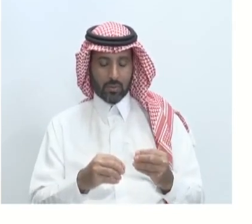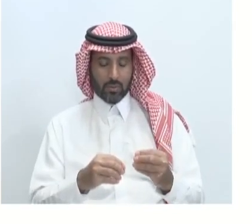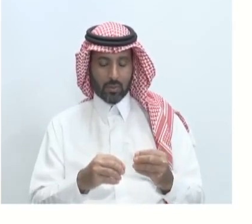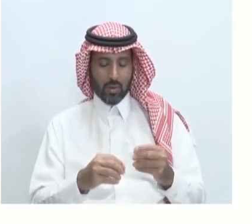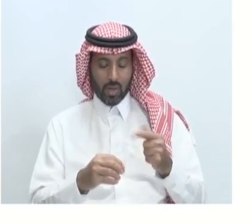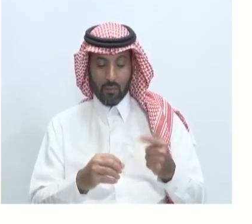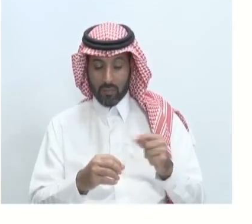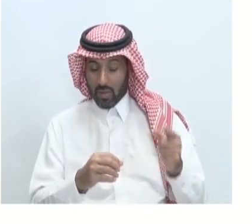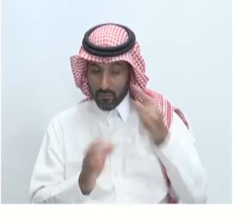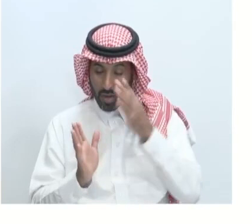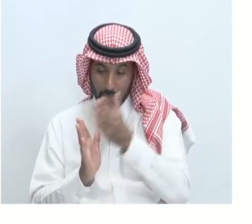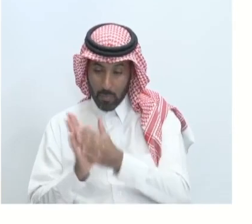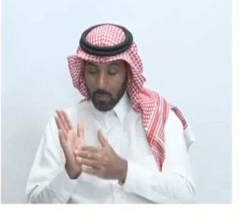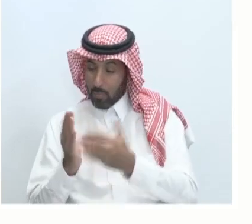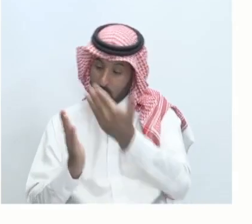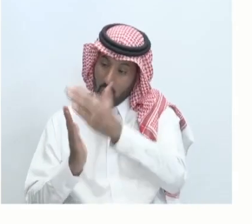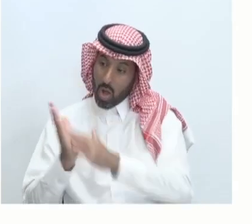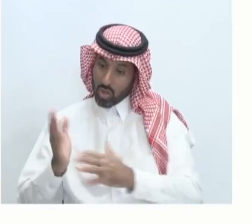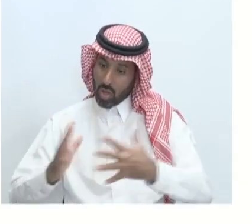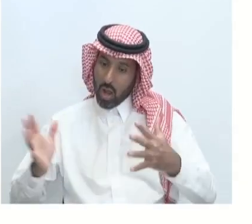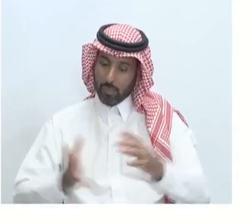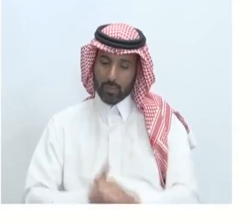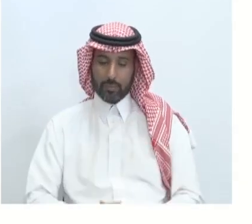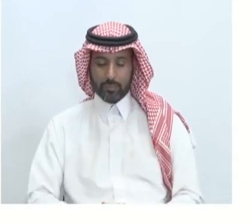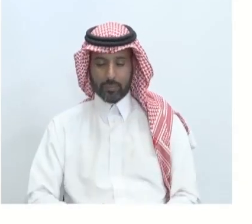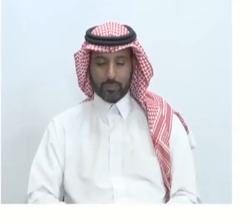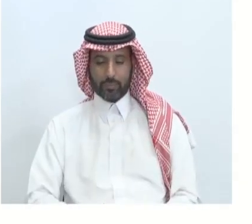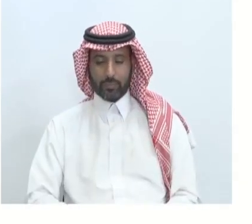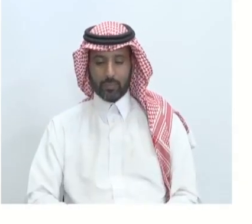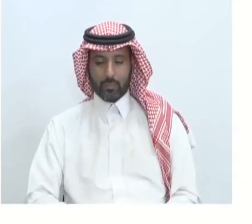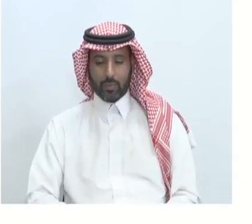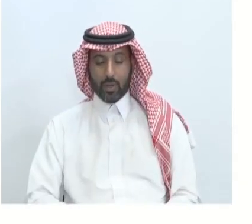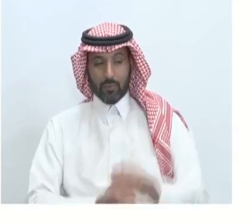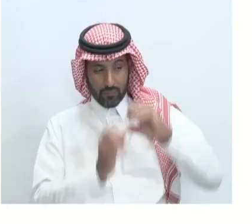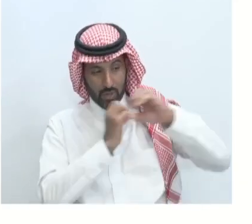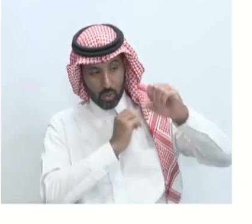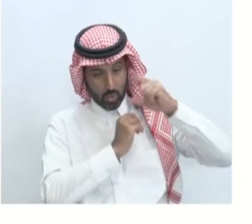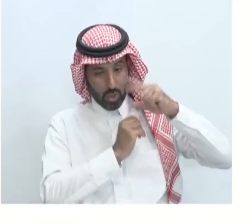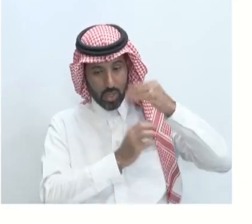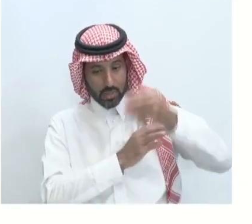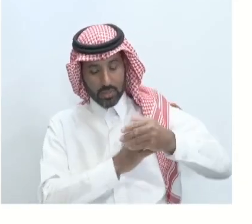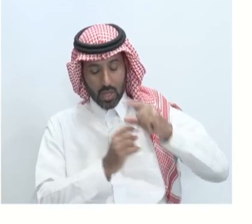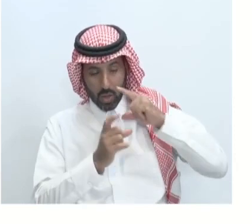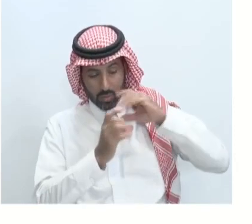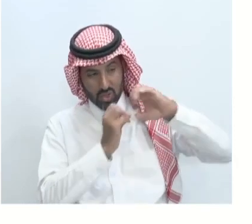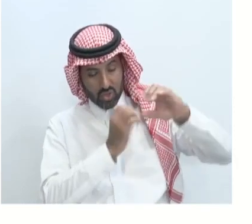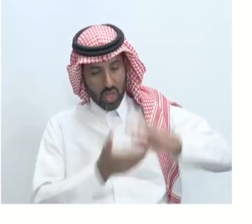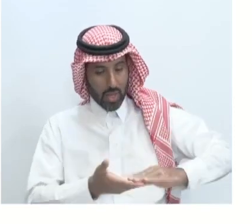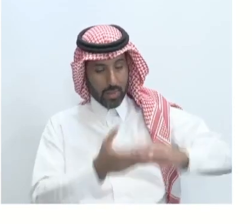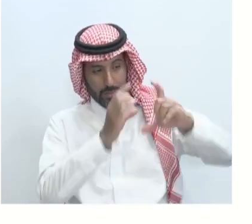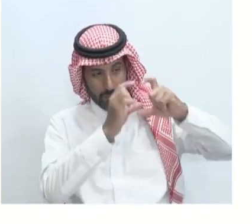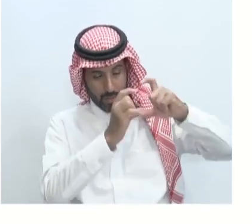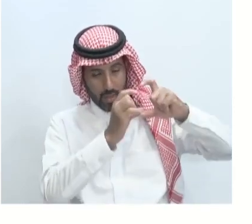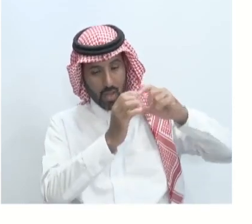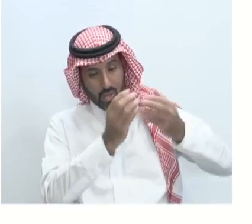في النهايه كفاءه مراه اكبر ويستخدم الفلكيون اجهزه اخرى مساعده وذلك